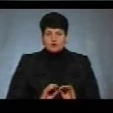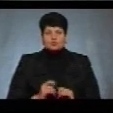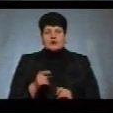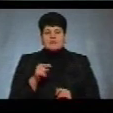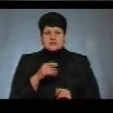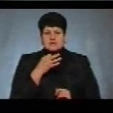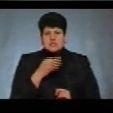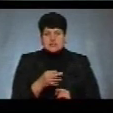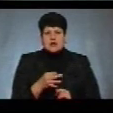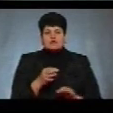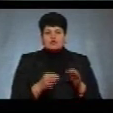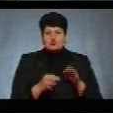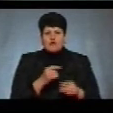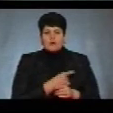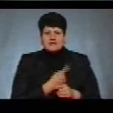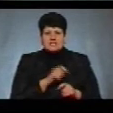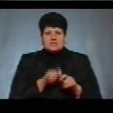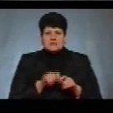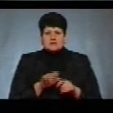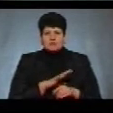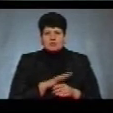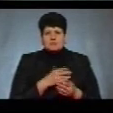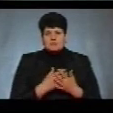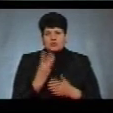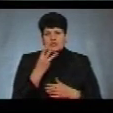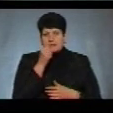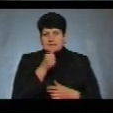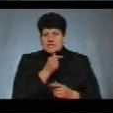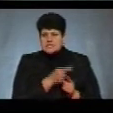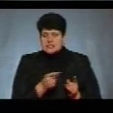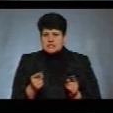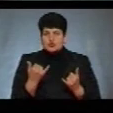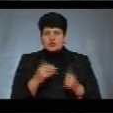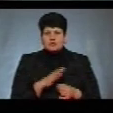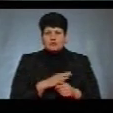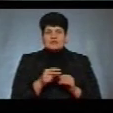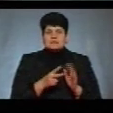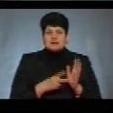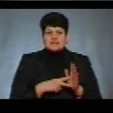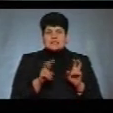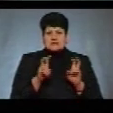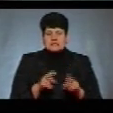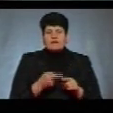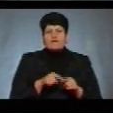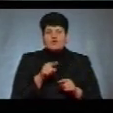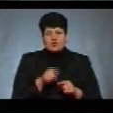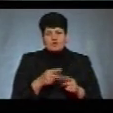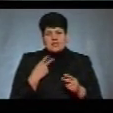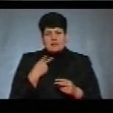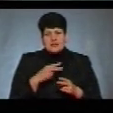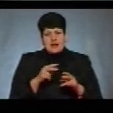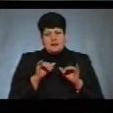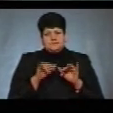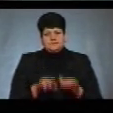словами, судово-медична експертиза тривала впродовж майже 3 місяців. Сьогодні відбулося 17-те засідання у цьому кримінальному провадженні.